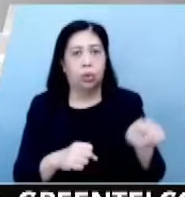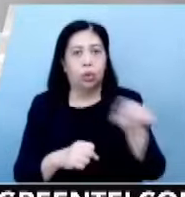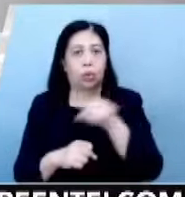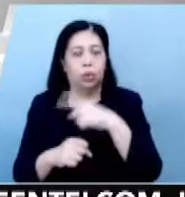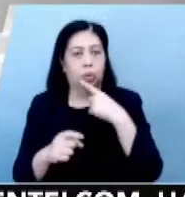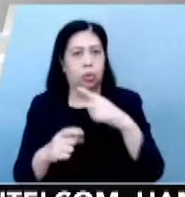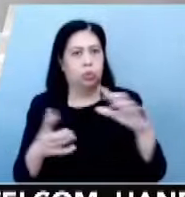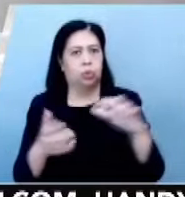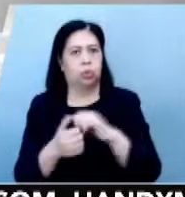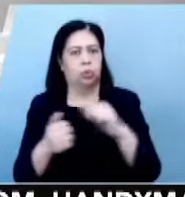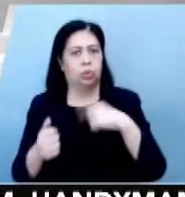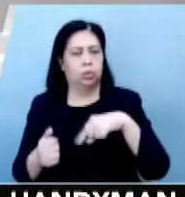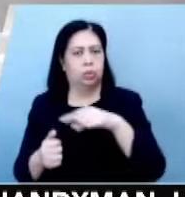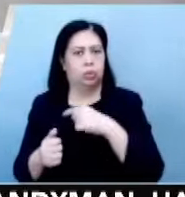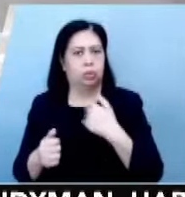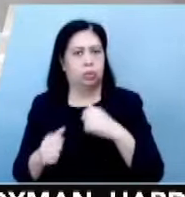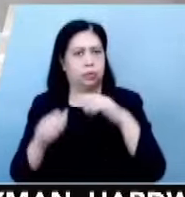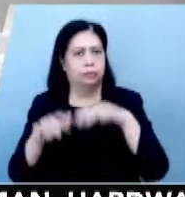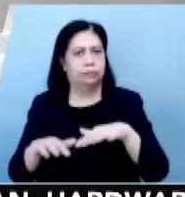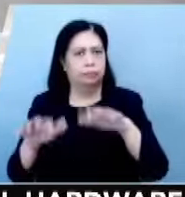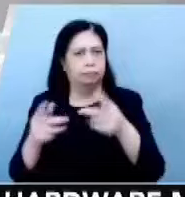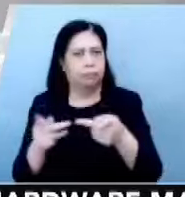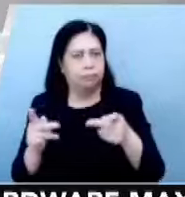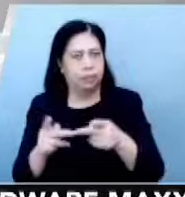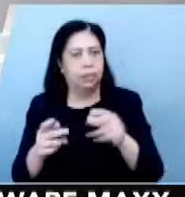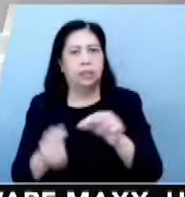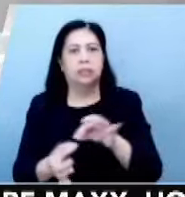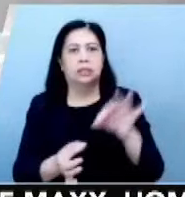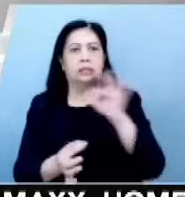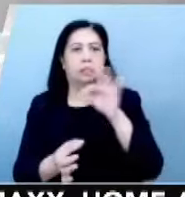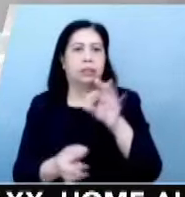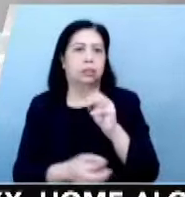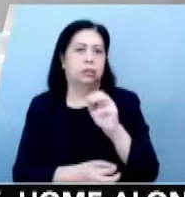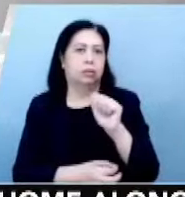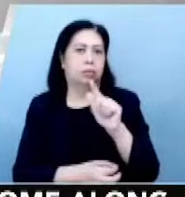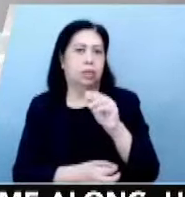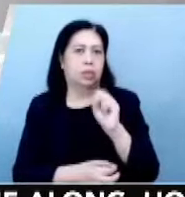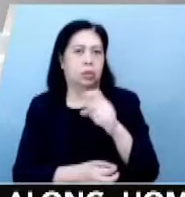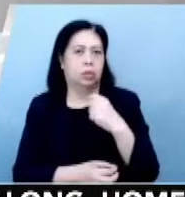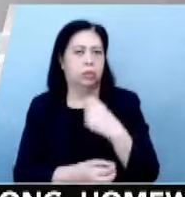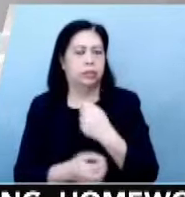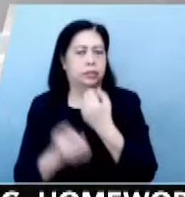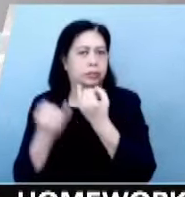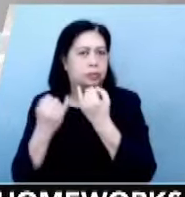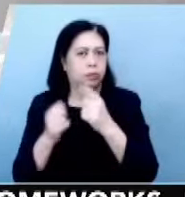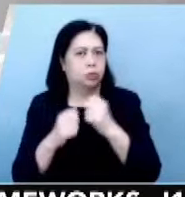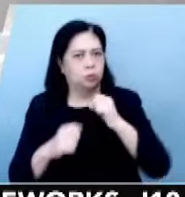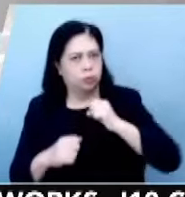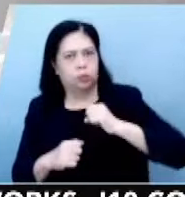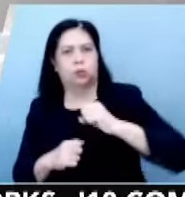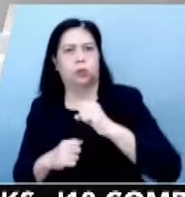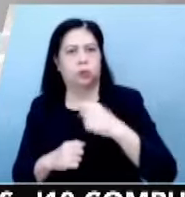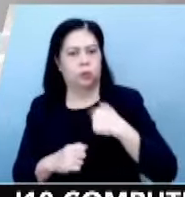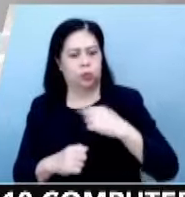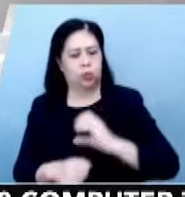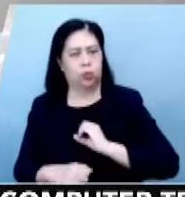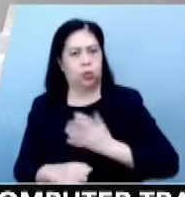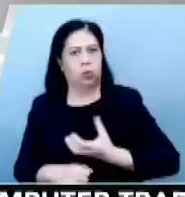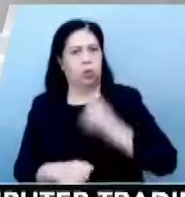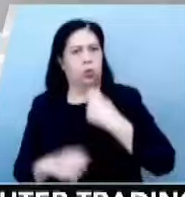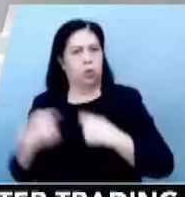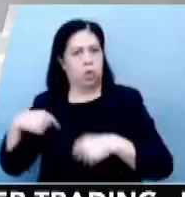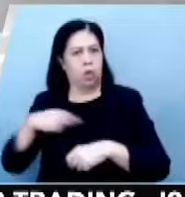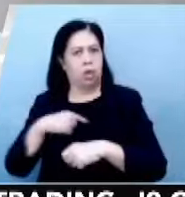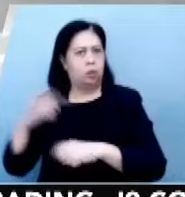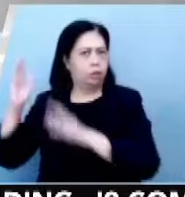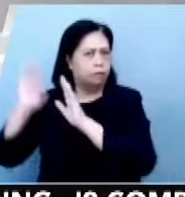sacred shores, the spirit of Malolos commands us to resist you, for the territory our forefathers fought for